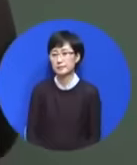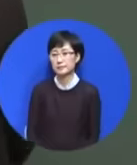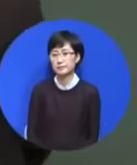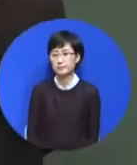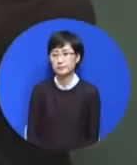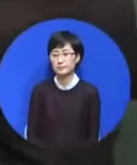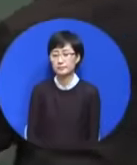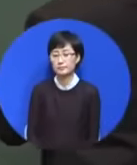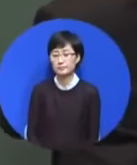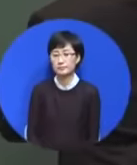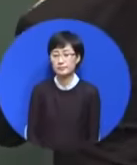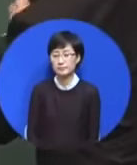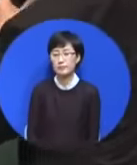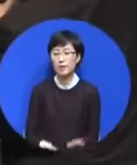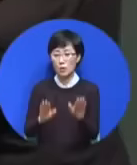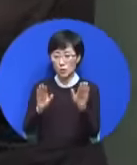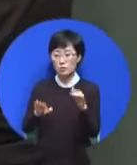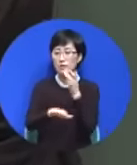교